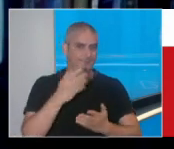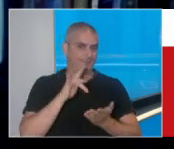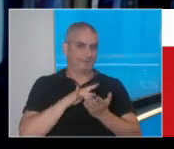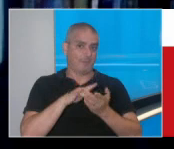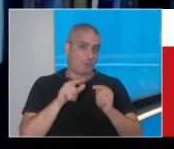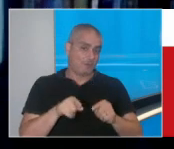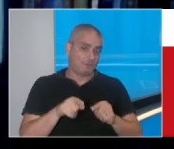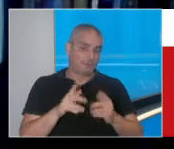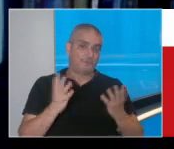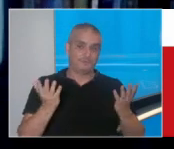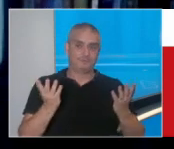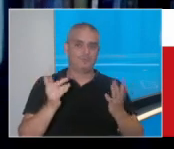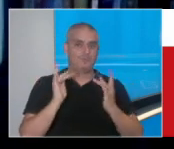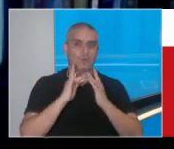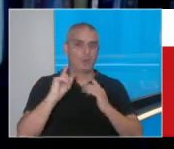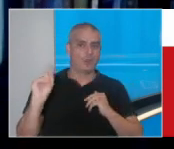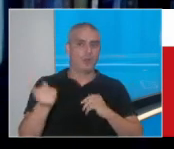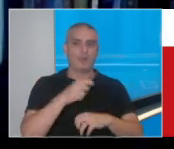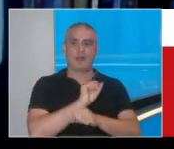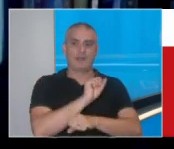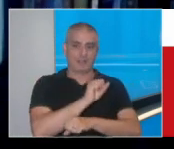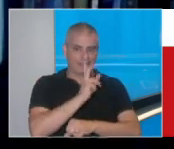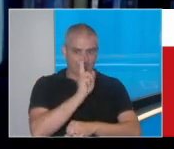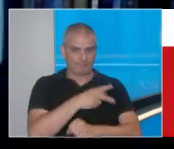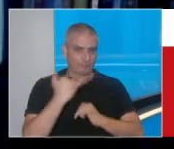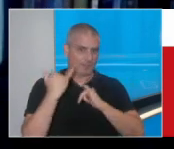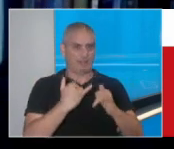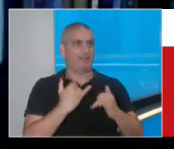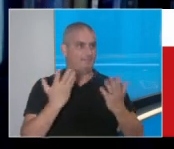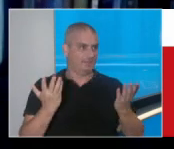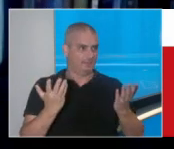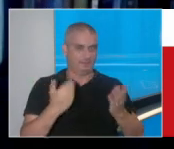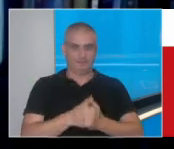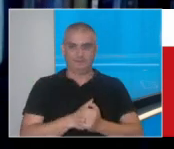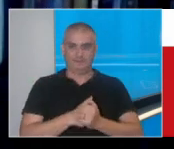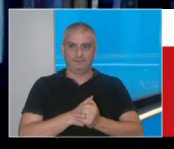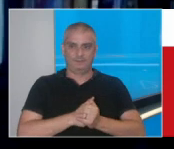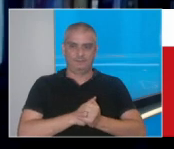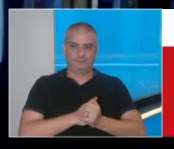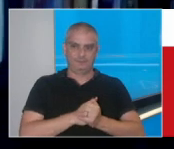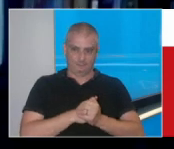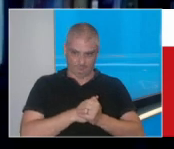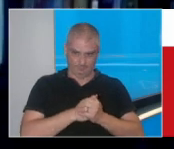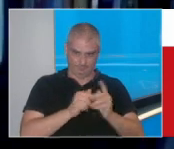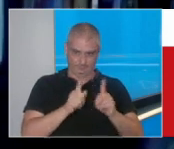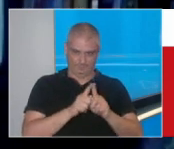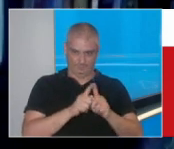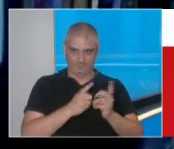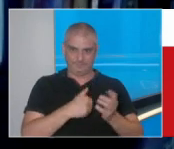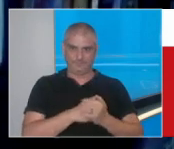במקום הזה, מה שנקרא, אל מול כל טענה, אפשר להביא ביצי ענה, כפי שהרשת